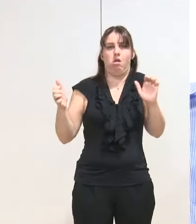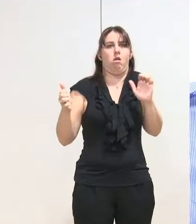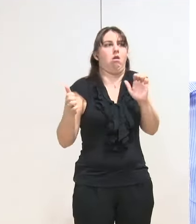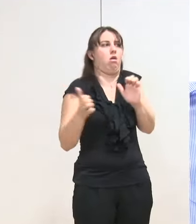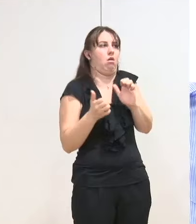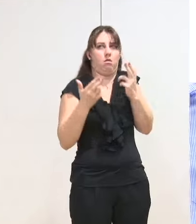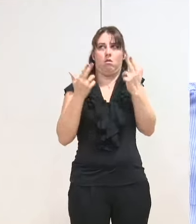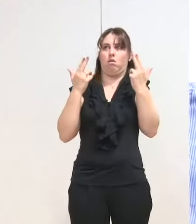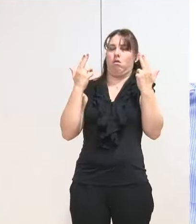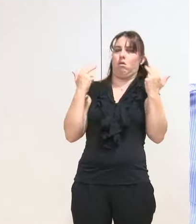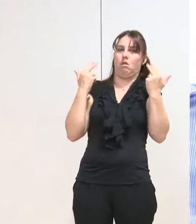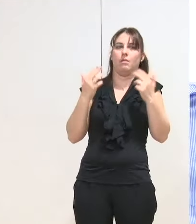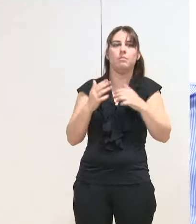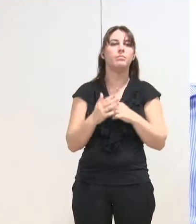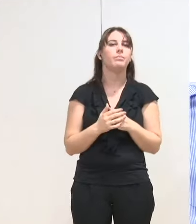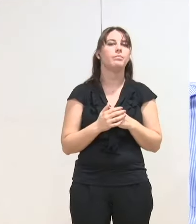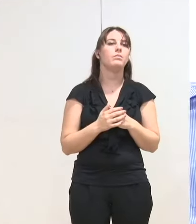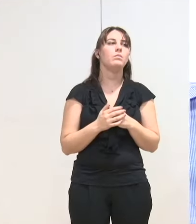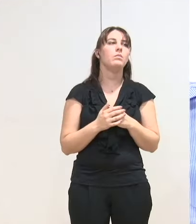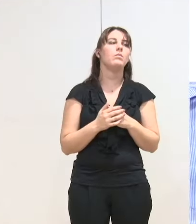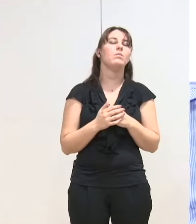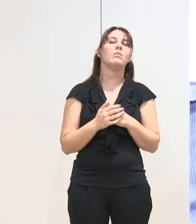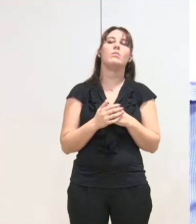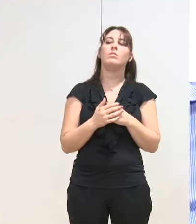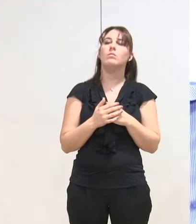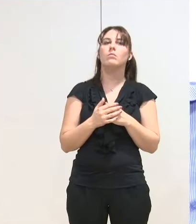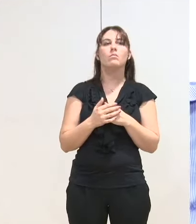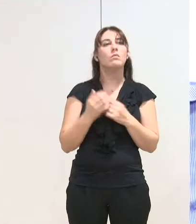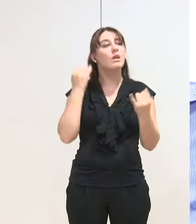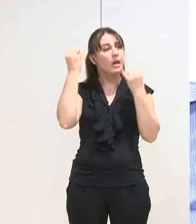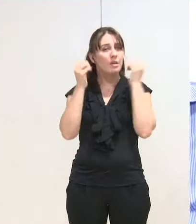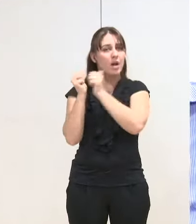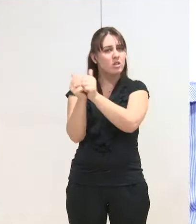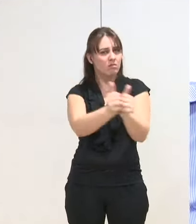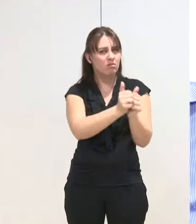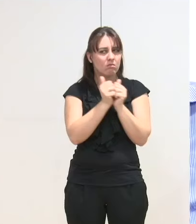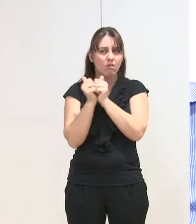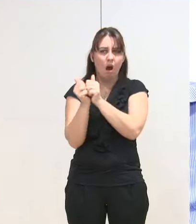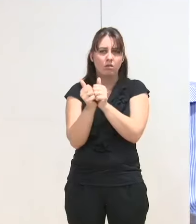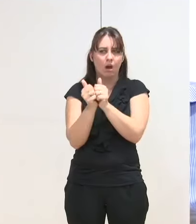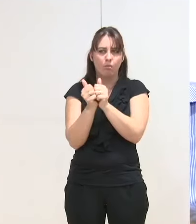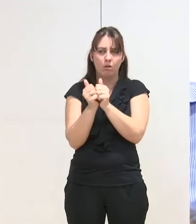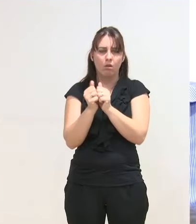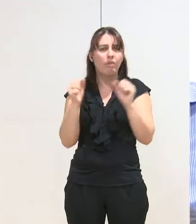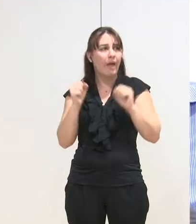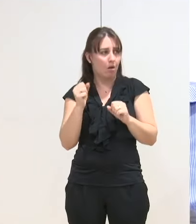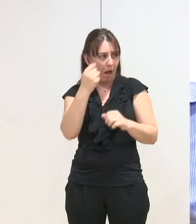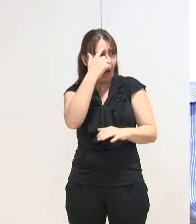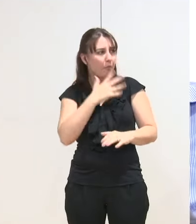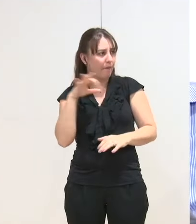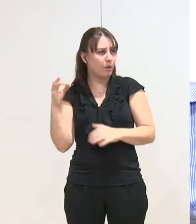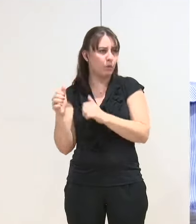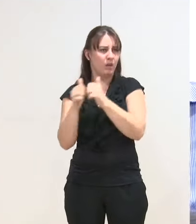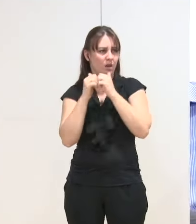collectivité si donc on vient collectivement comme c'est le cas je crois